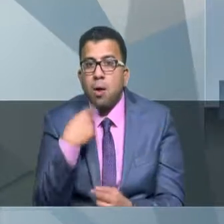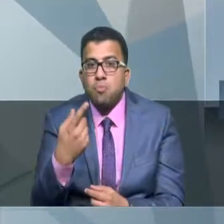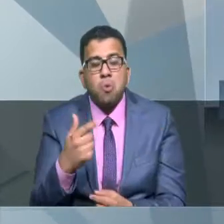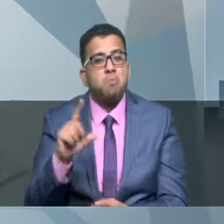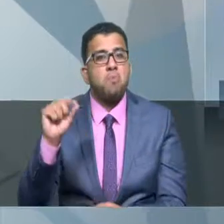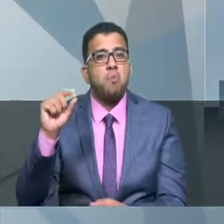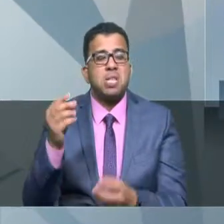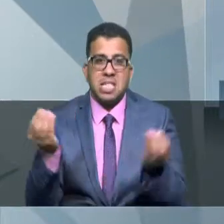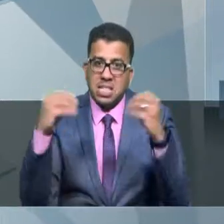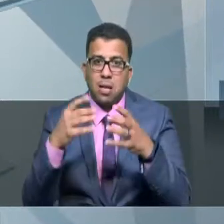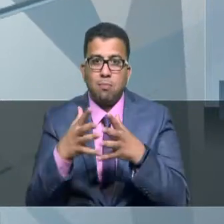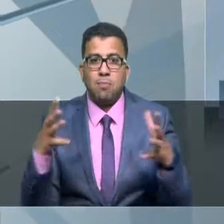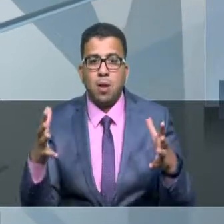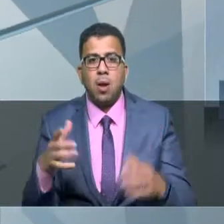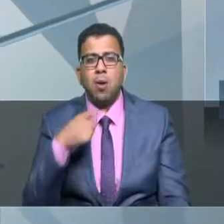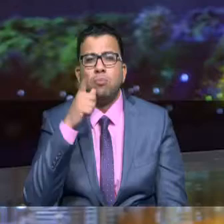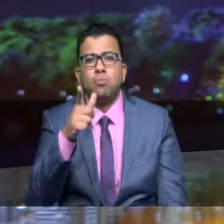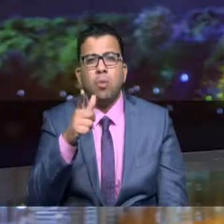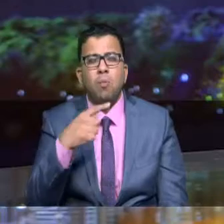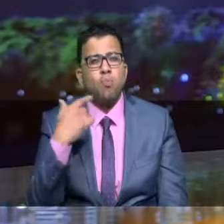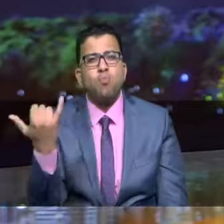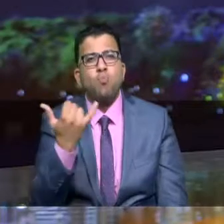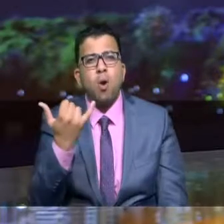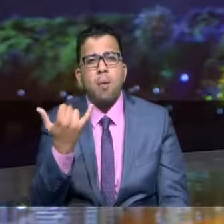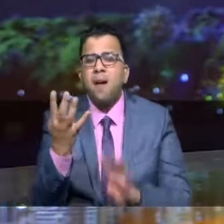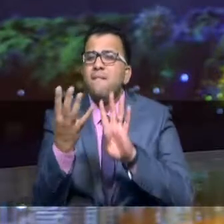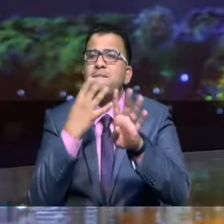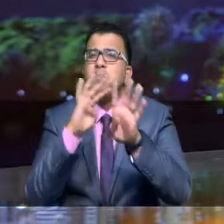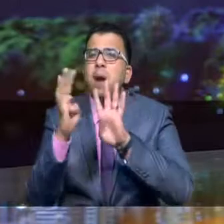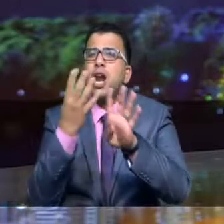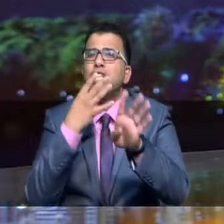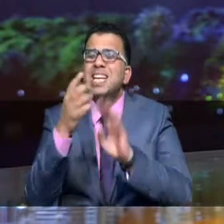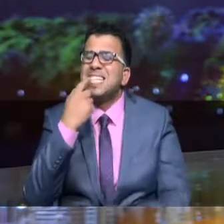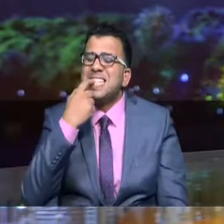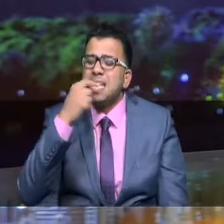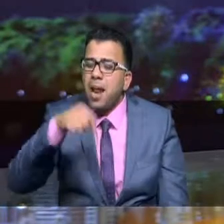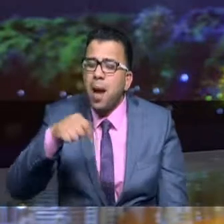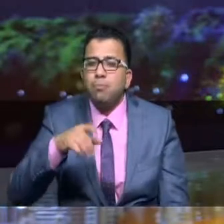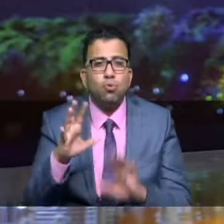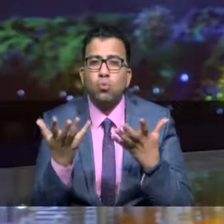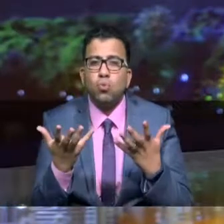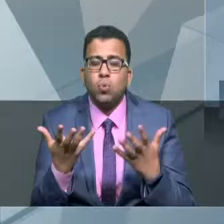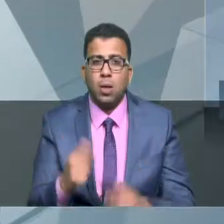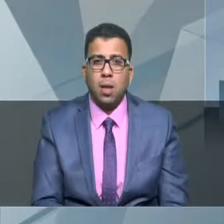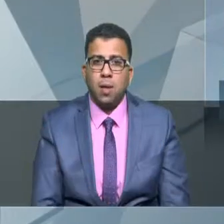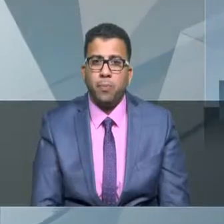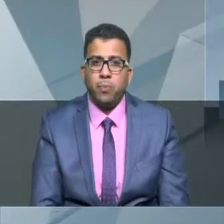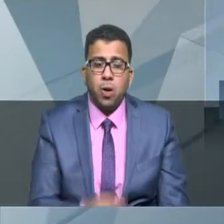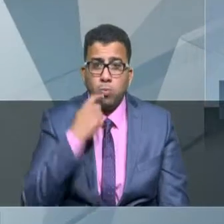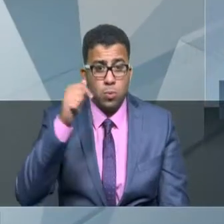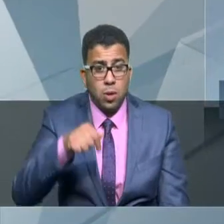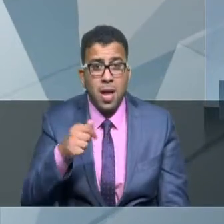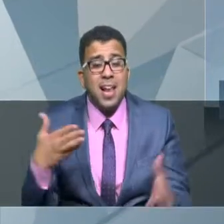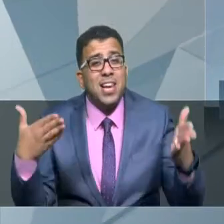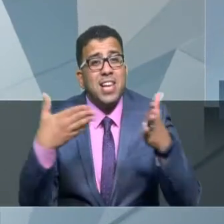هائل جدا. ساعتك ما هي أبرز فعاليات المهرجان هذا العام؟ هذا العام احنا كل مع